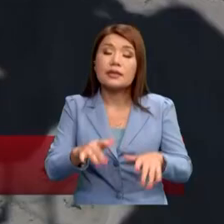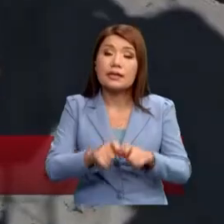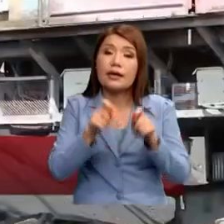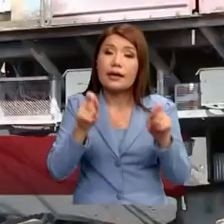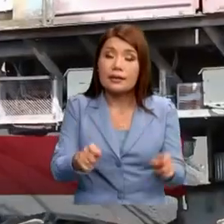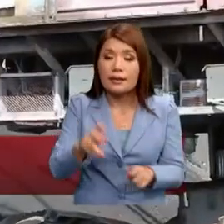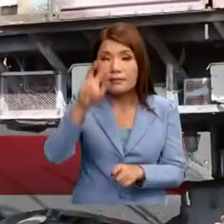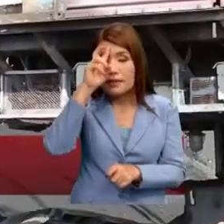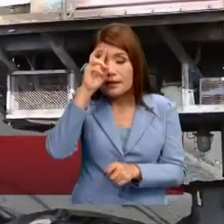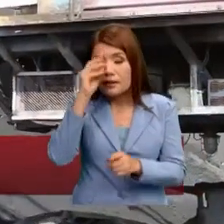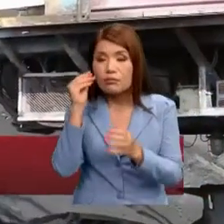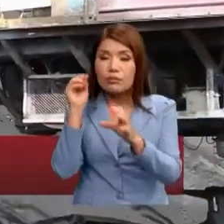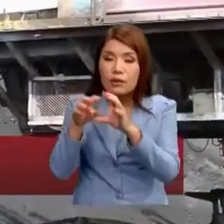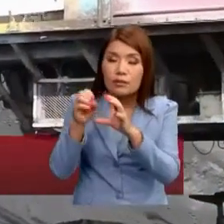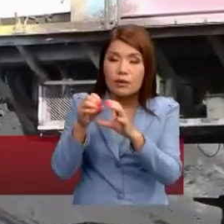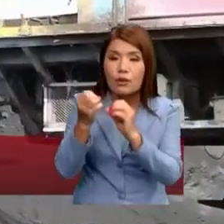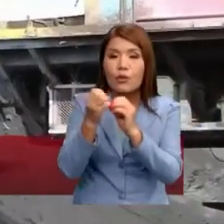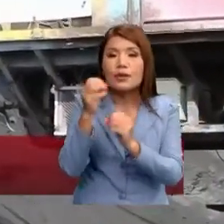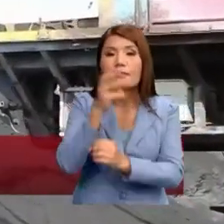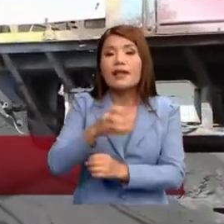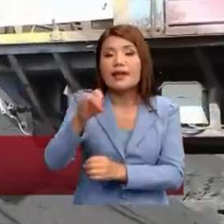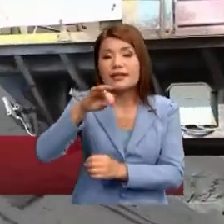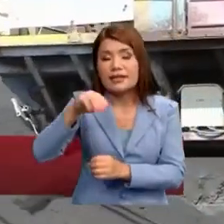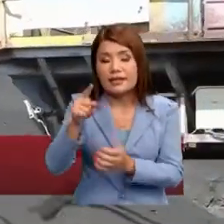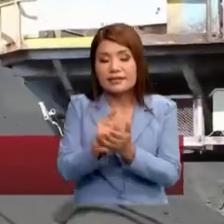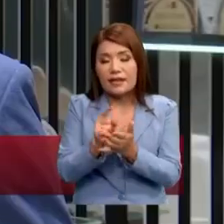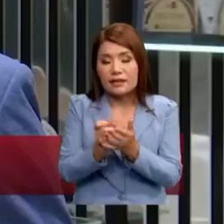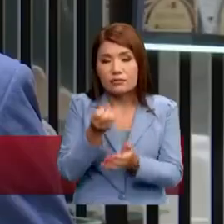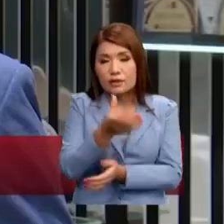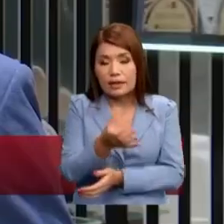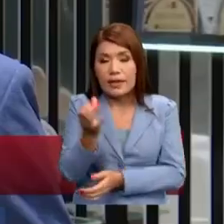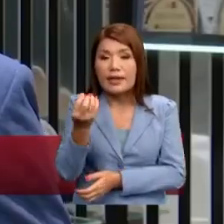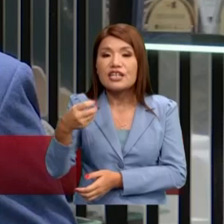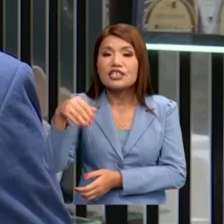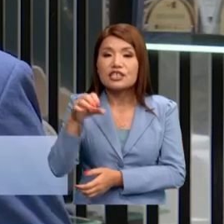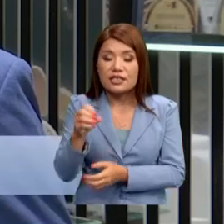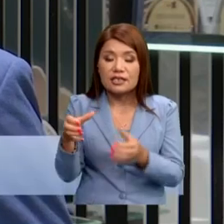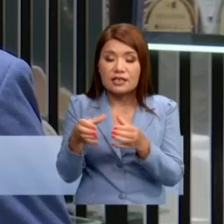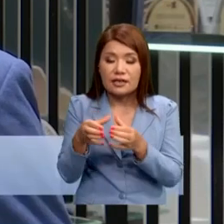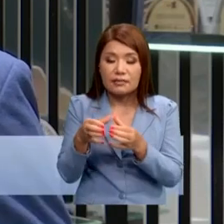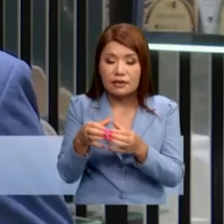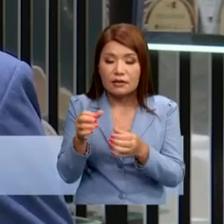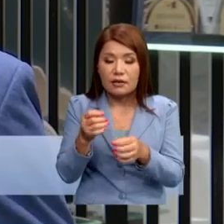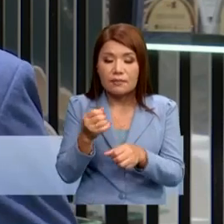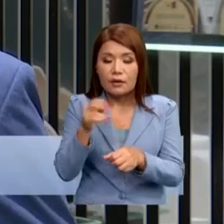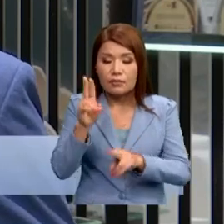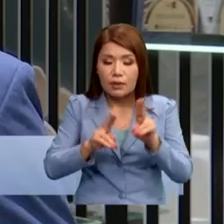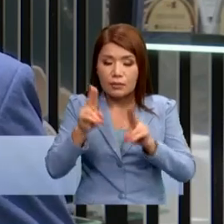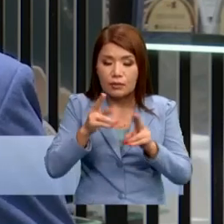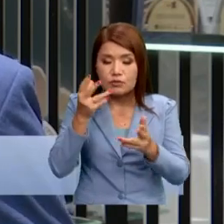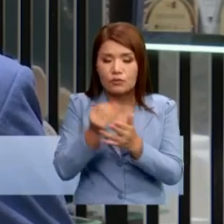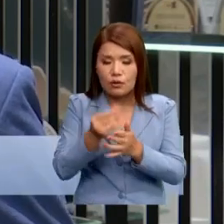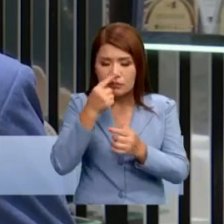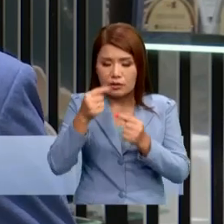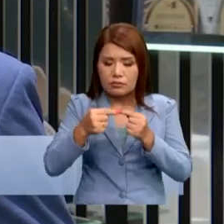мемлекеттік қазынаға жылына 10 миллиард теңге салық түседі. ERG сделал ESG-повестку частью своей